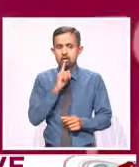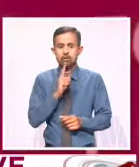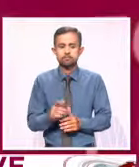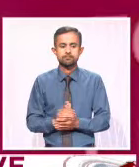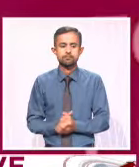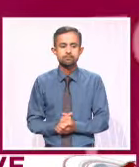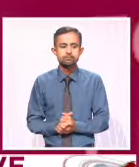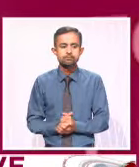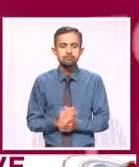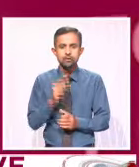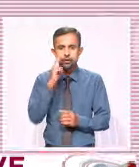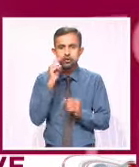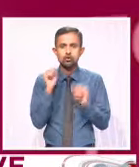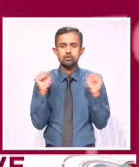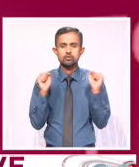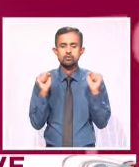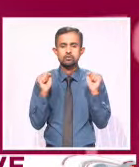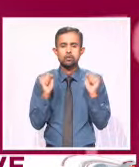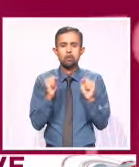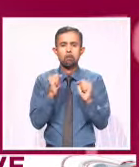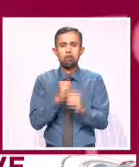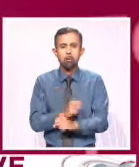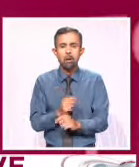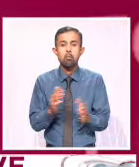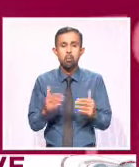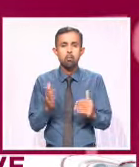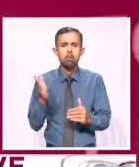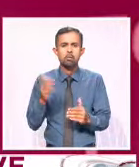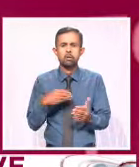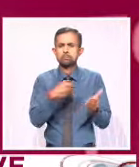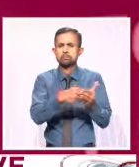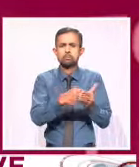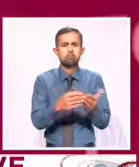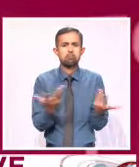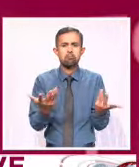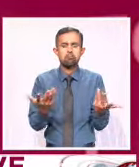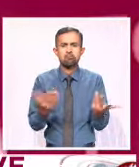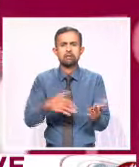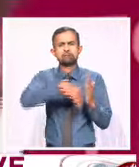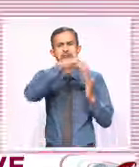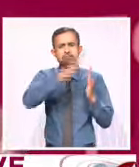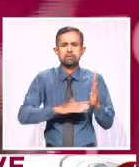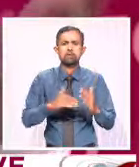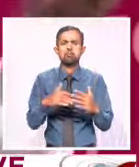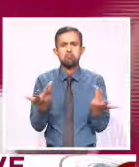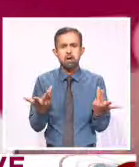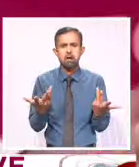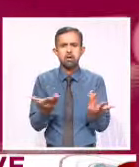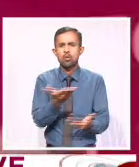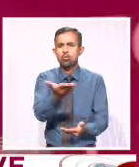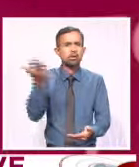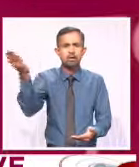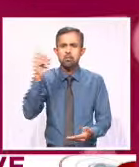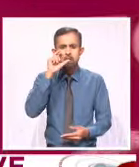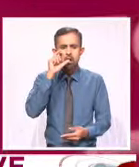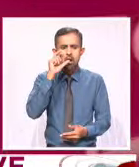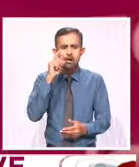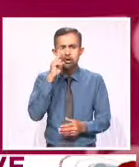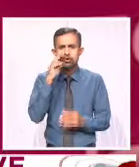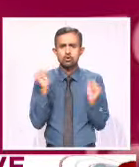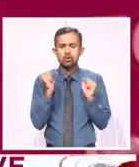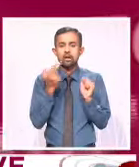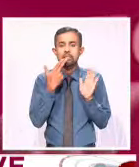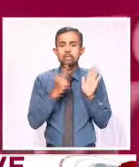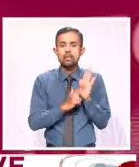සිටියා. නුරලිය තිබෙන ගරා වැටීමෙන් පවතින අපිට නඩත්තු කරන්න බැරි, තීන්ත ගන්නවත් බැරි. දැනට ඔබ ගිහිල්ලා බැලුවොත් ඒ නුරලිය